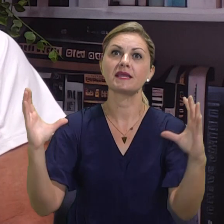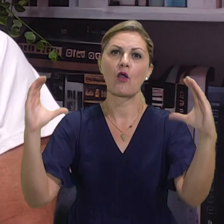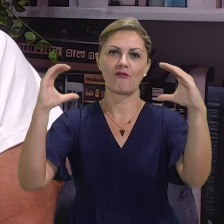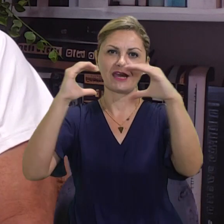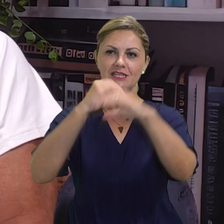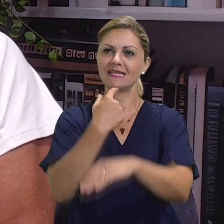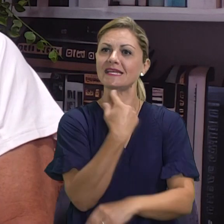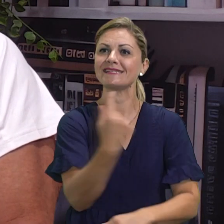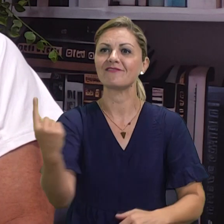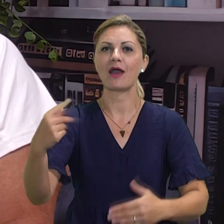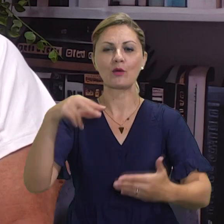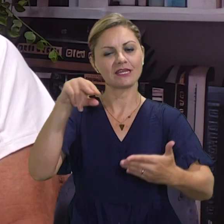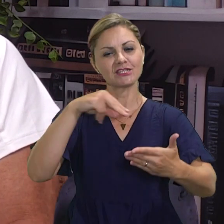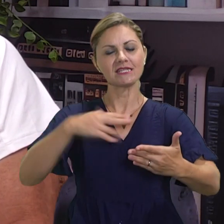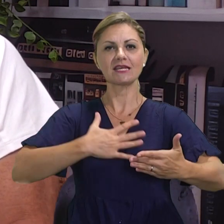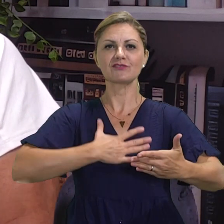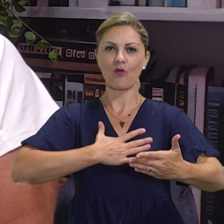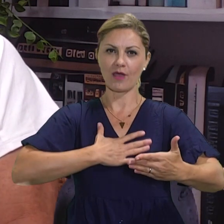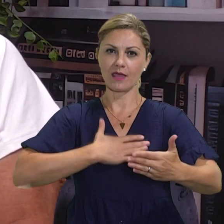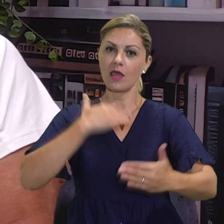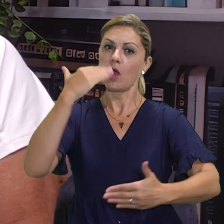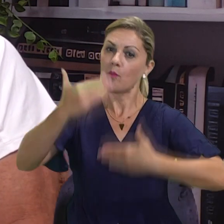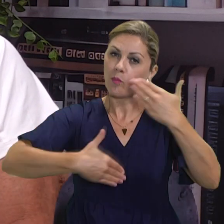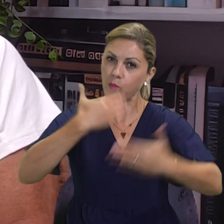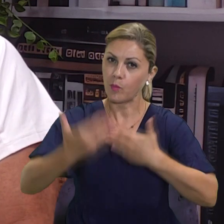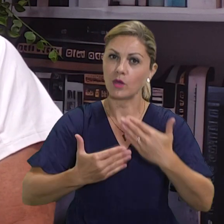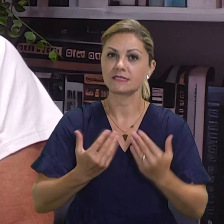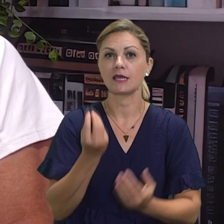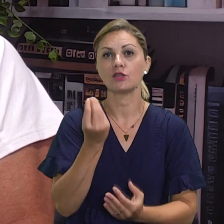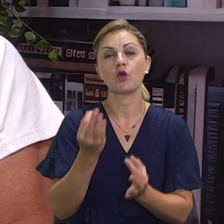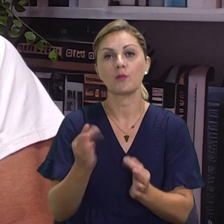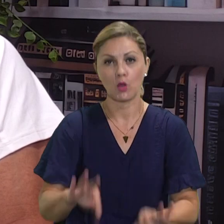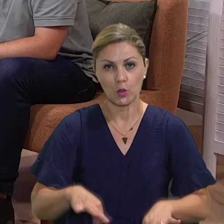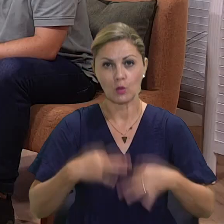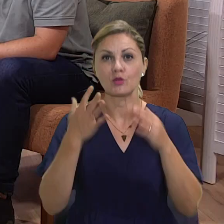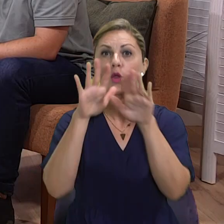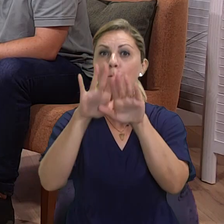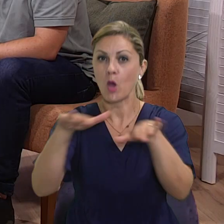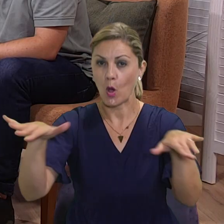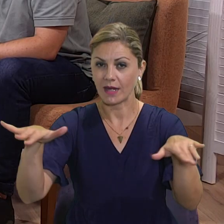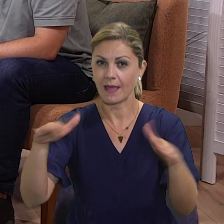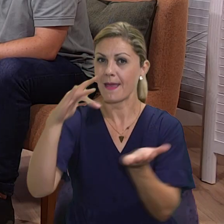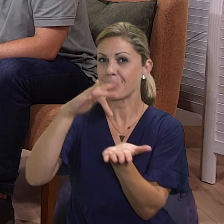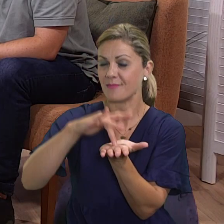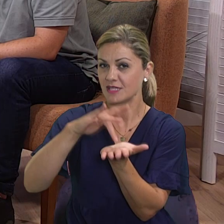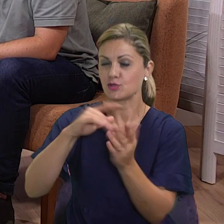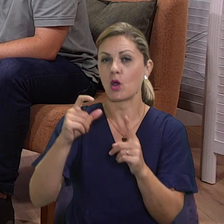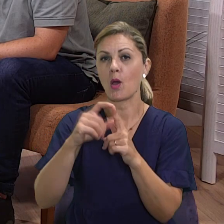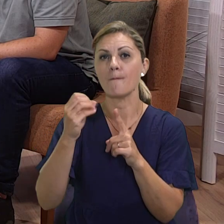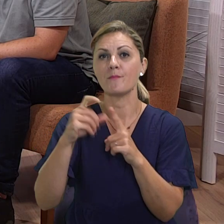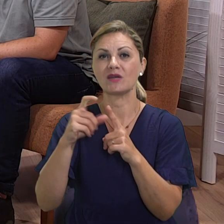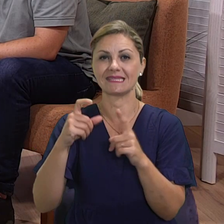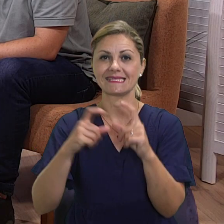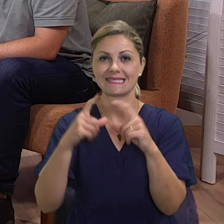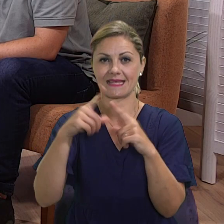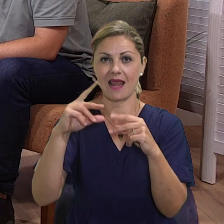napraviti jednu večer gdje će svak pročitati tu neku svoju pjesmu. Dan poslije ono Dobro jutro more, Prijedba u gonju po strani, tu sam isto pozvan, to mi